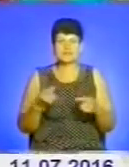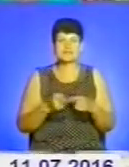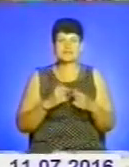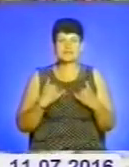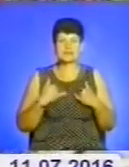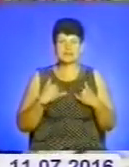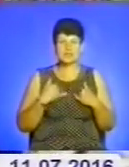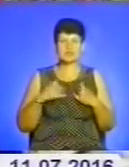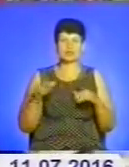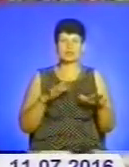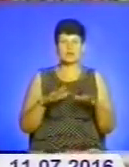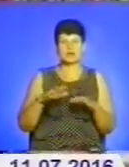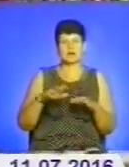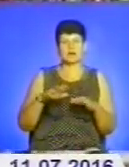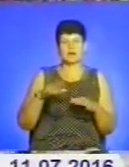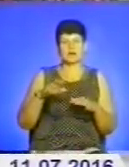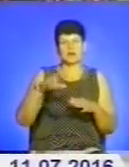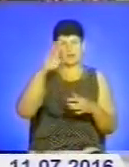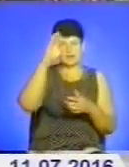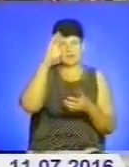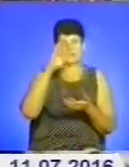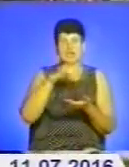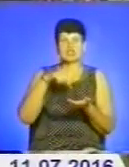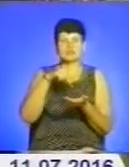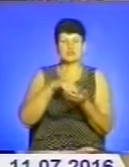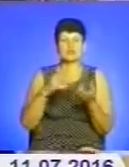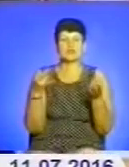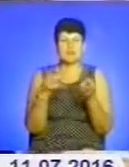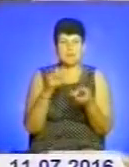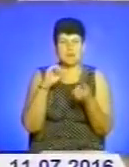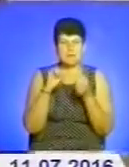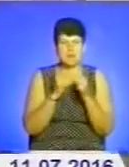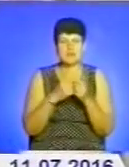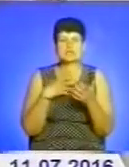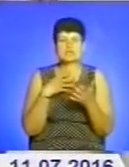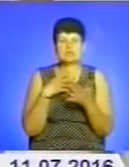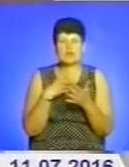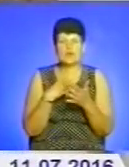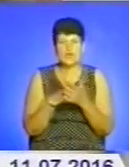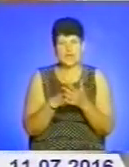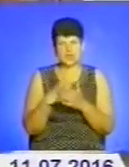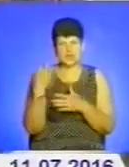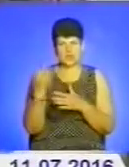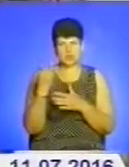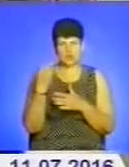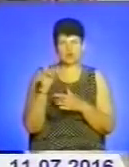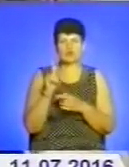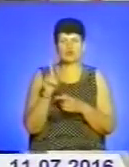Княже місто, треба пам'ятати свою історію і шанувати, і щоб внучка